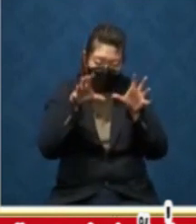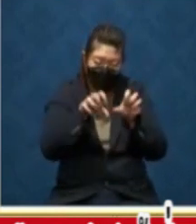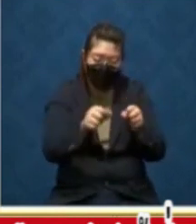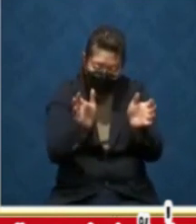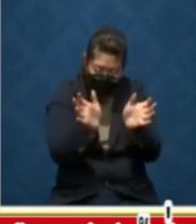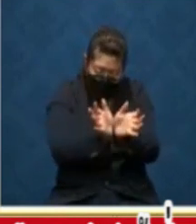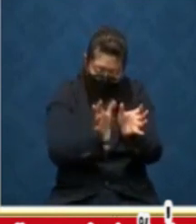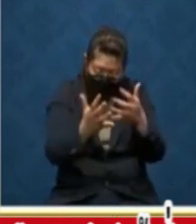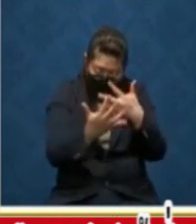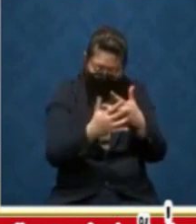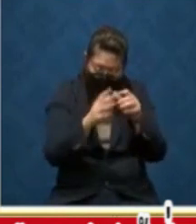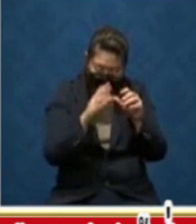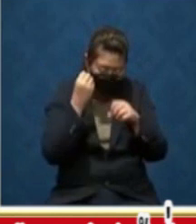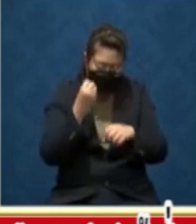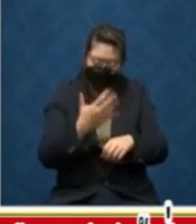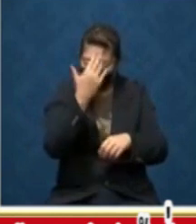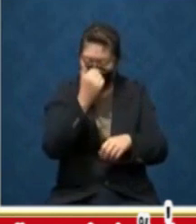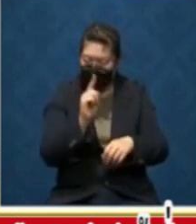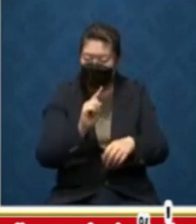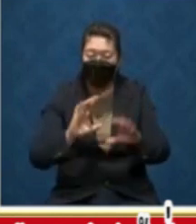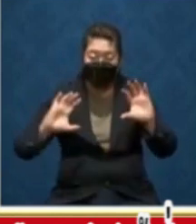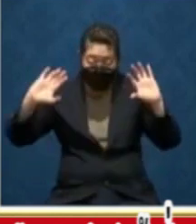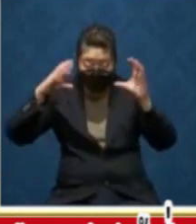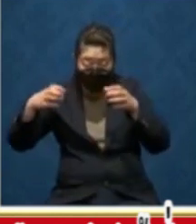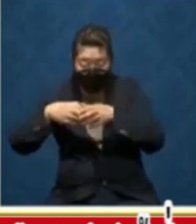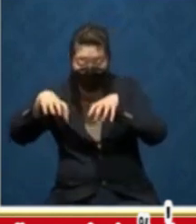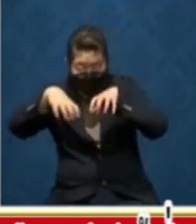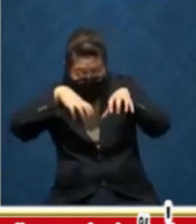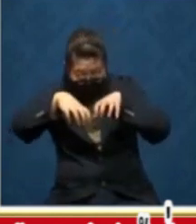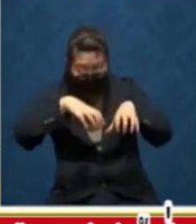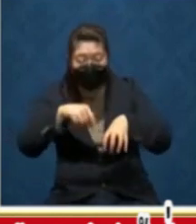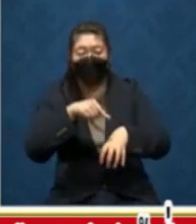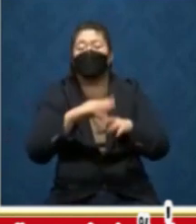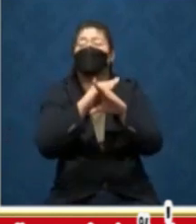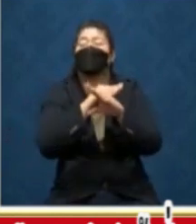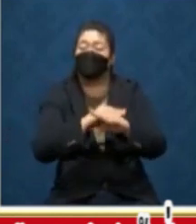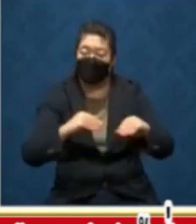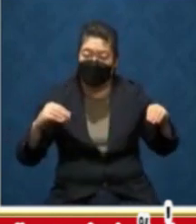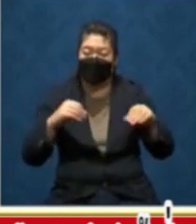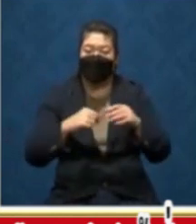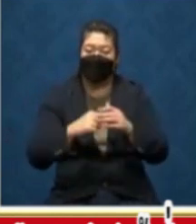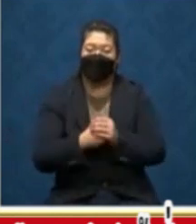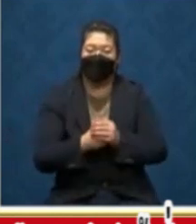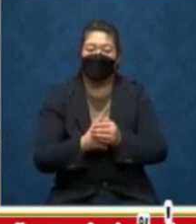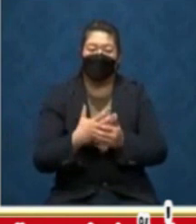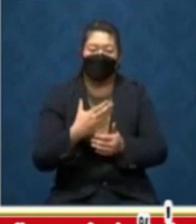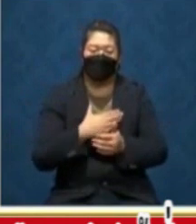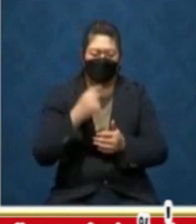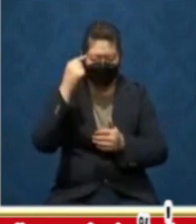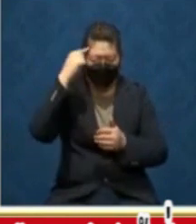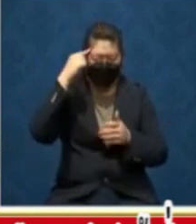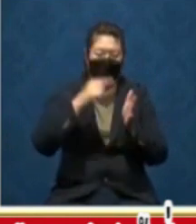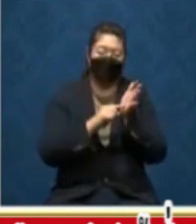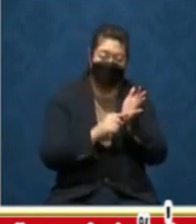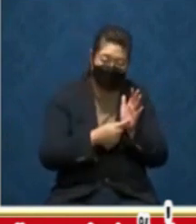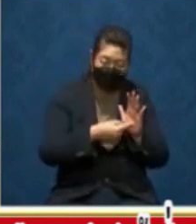ก็เพราะความสงบต้องจบที่รัฐบาลชุดนี้แล้วต้องเอาให้อยู่เพราะฉะนั้นผมเชื่อว่า